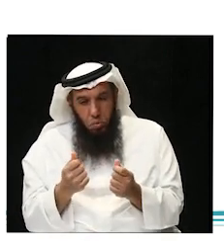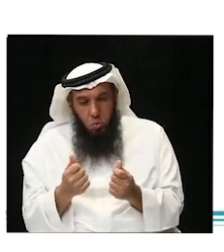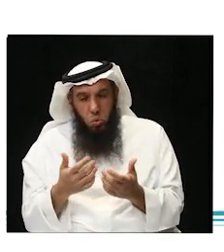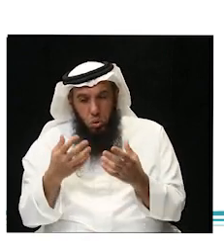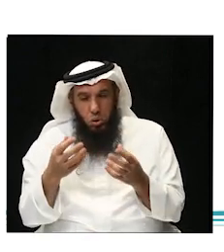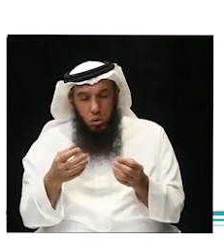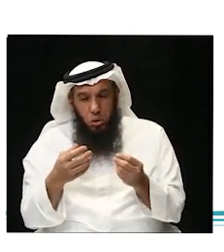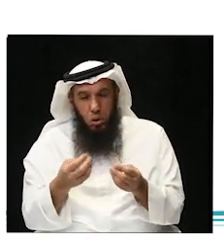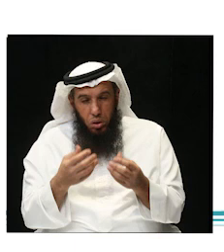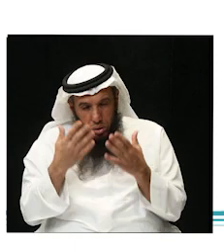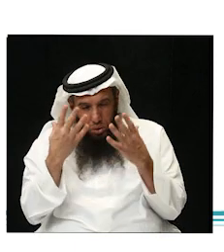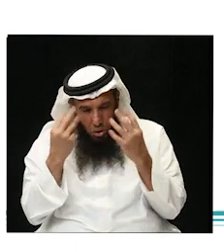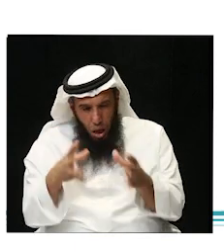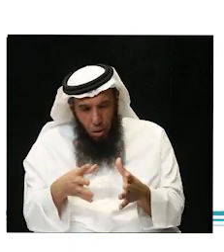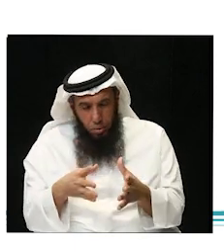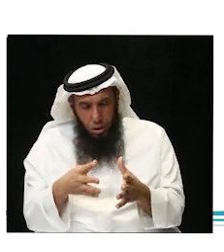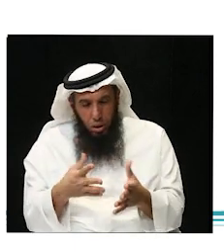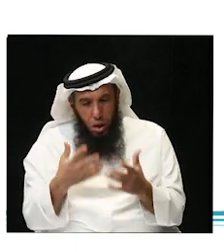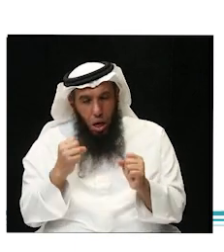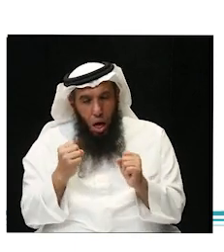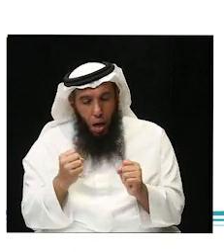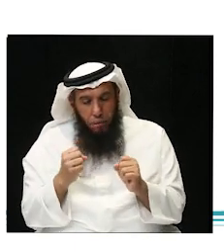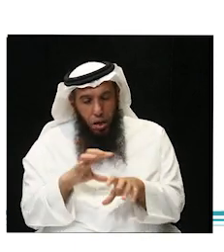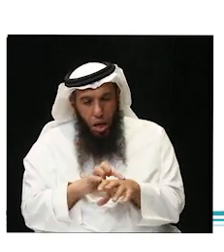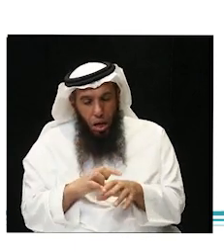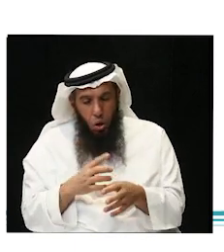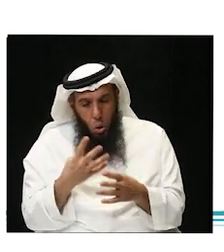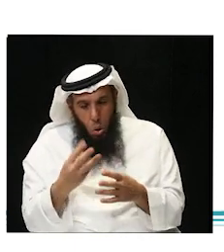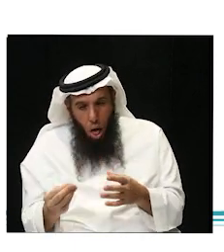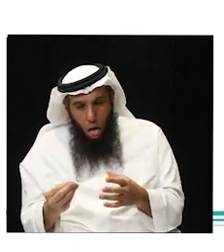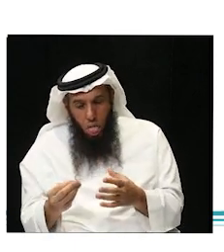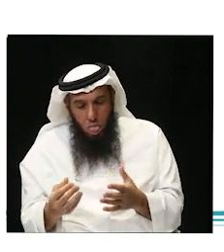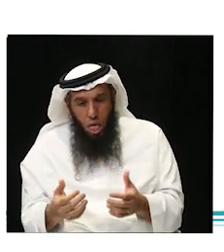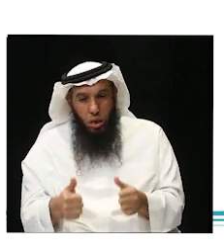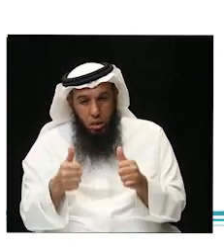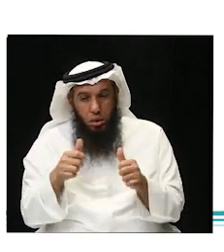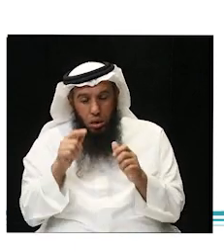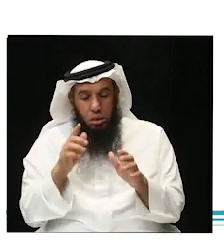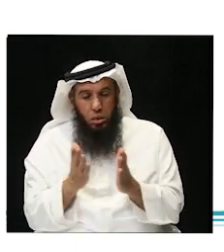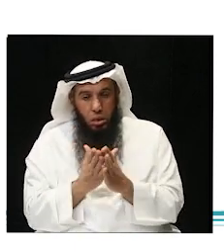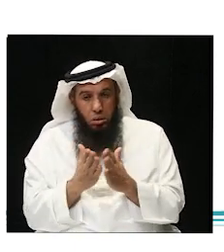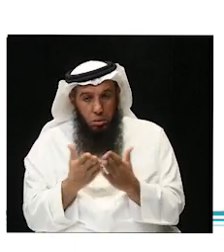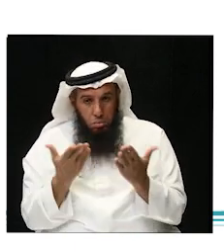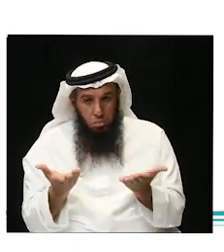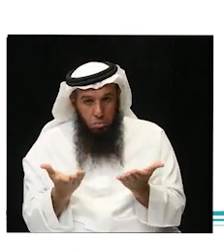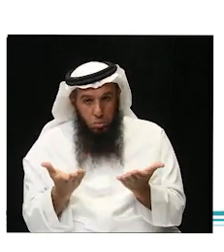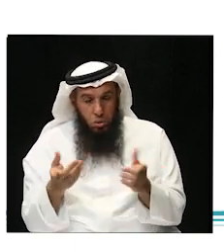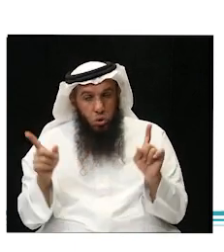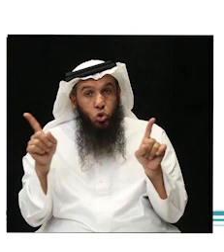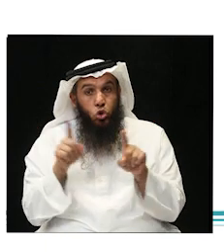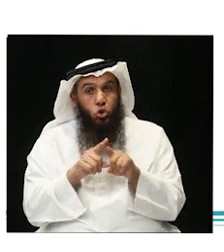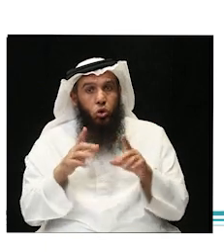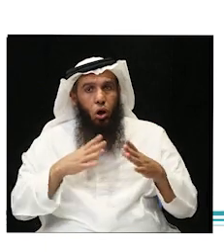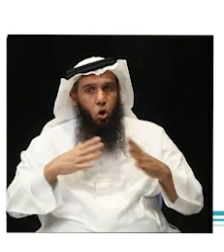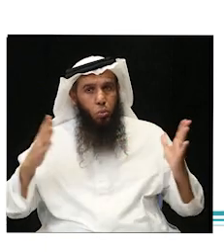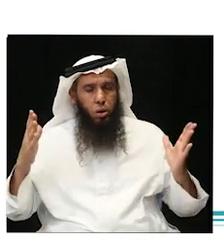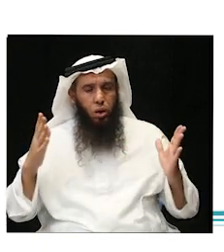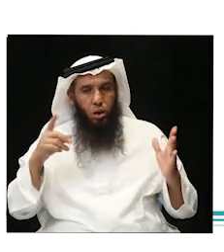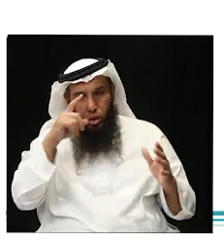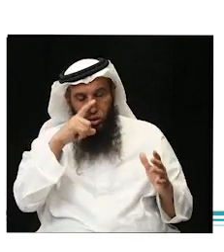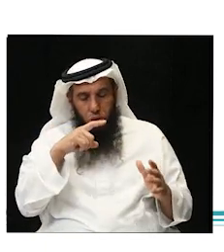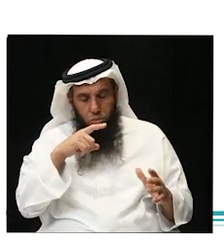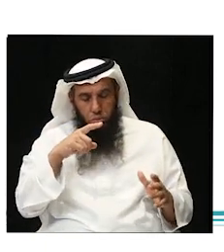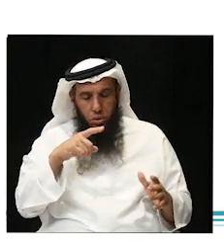هو الطمع والرغبة فيما عنده سبحانه وتعالى من الرحمة والكرم والكرامة